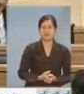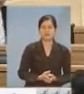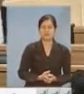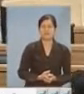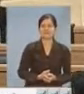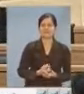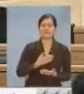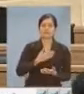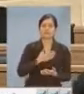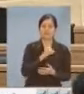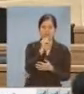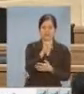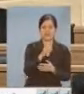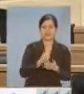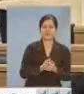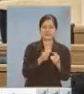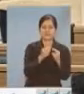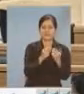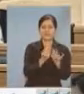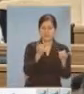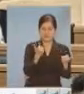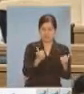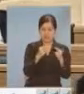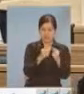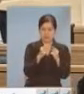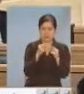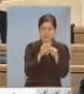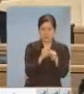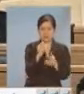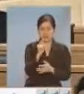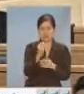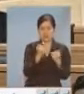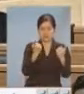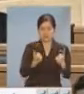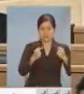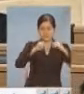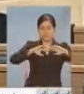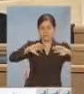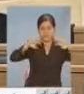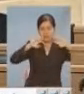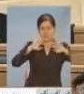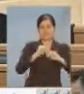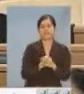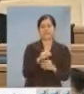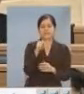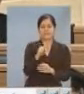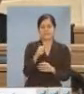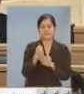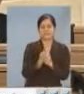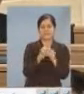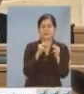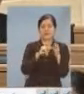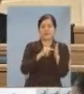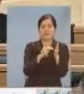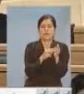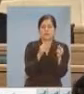ที่ผมพูดถึงข่มขืนเพราะว่าวันนี้รัฐบาลนะครับรัฐบาลแห่งนี้ได้ข่มขืนสภ